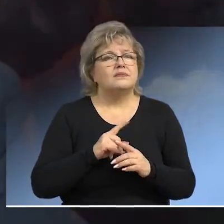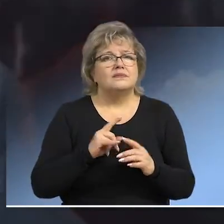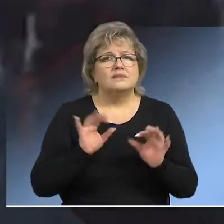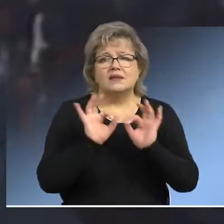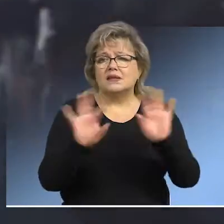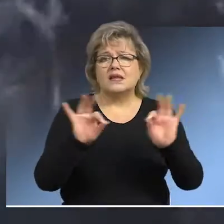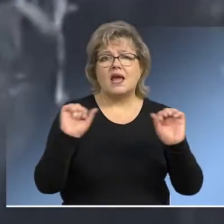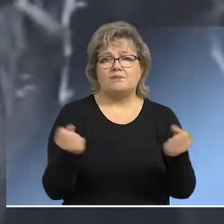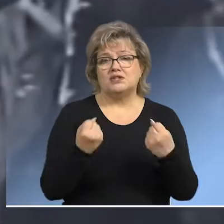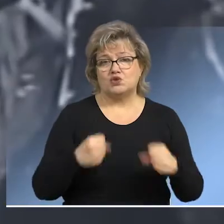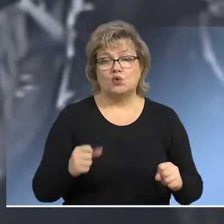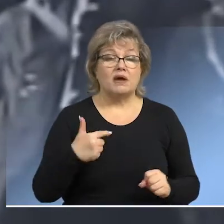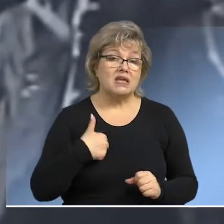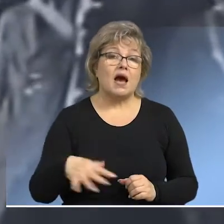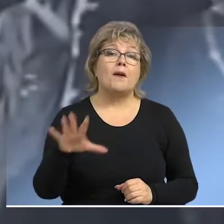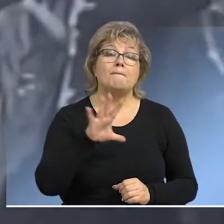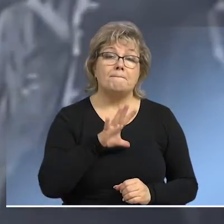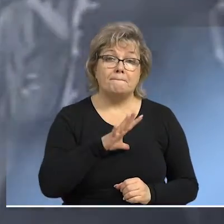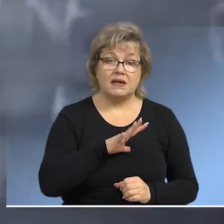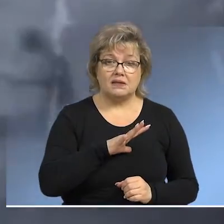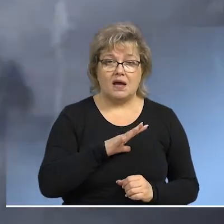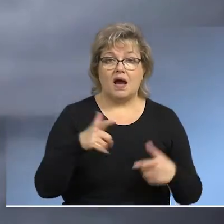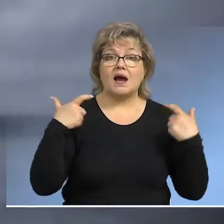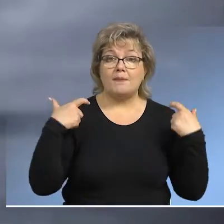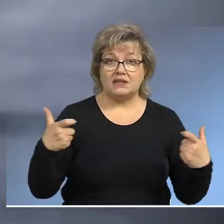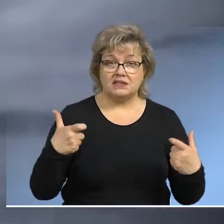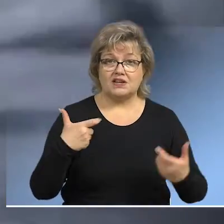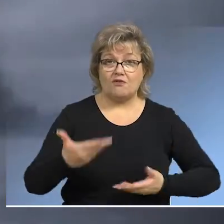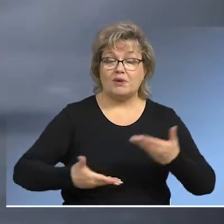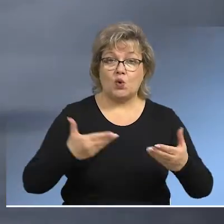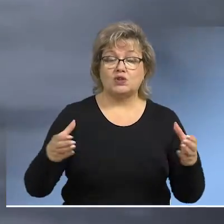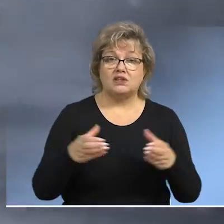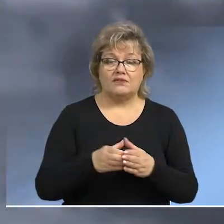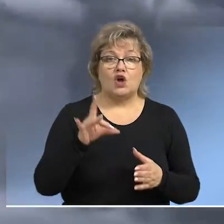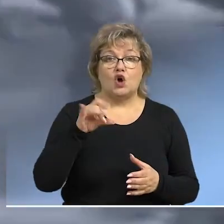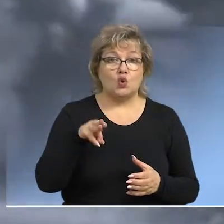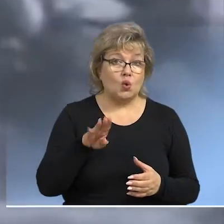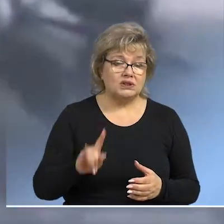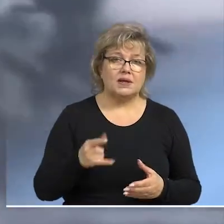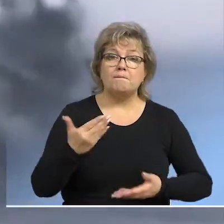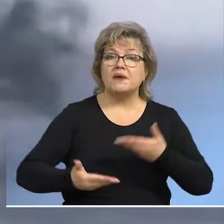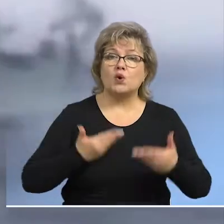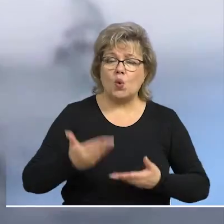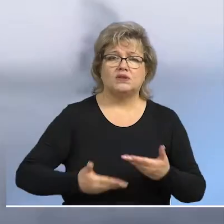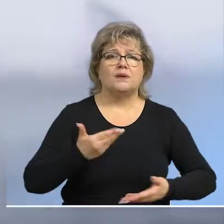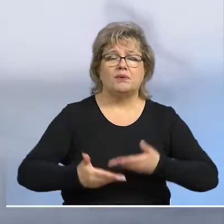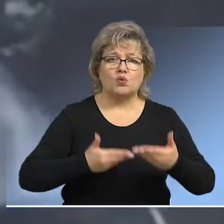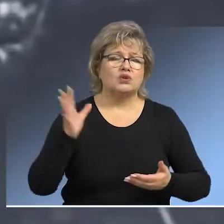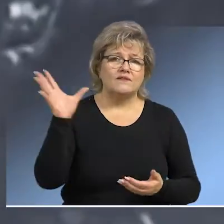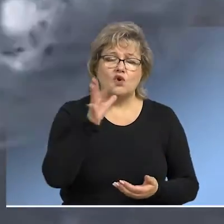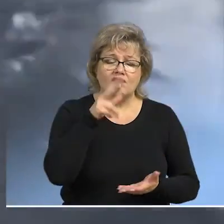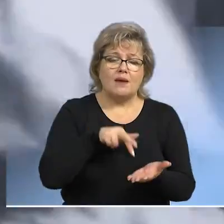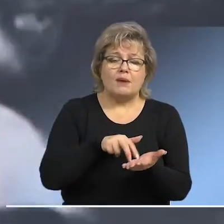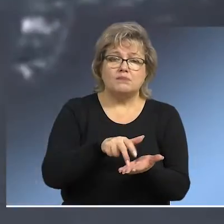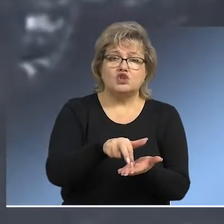неописуемо. Я был командиром пехотного взвода, командиром роты. Пехота,